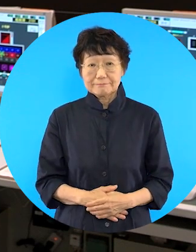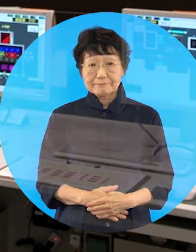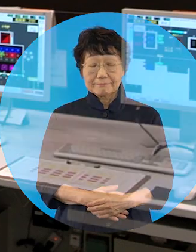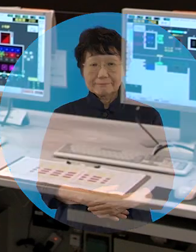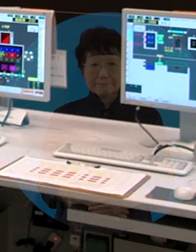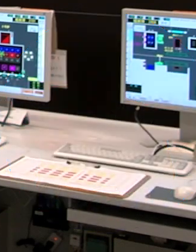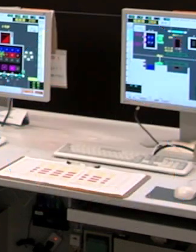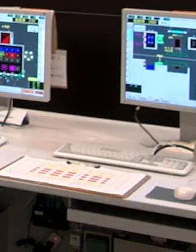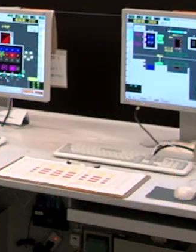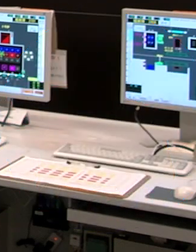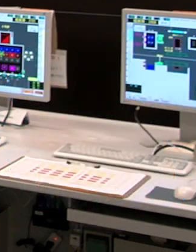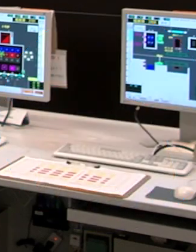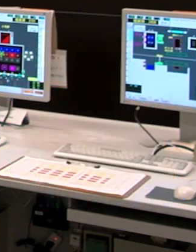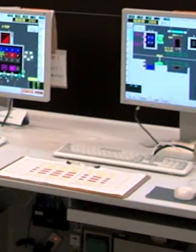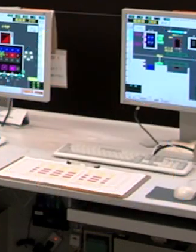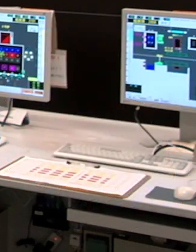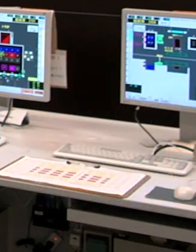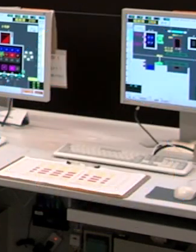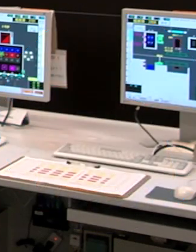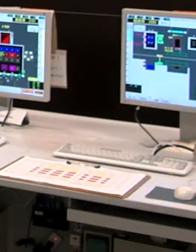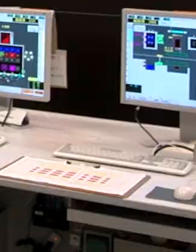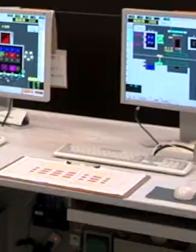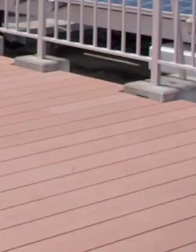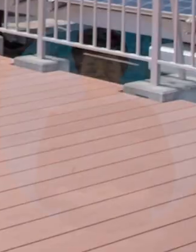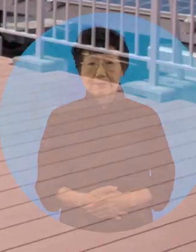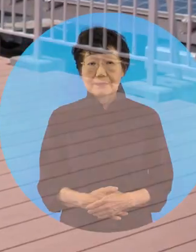中でもトップクラスとなっています。